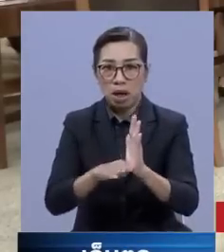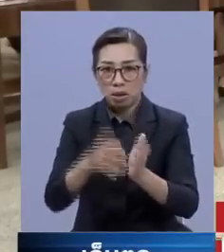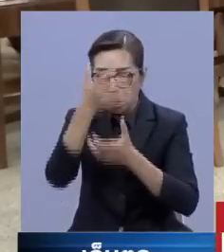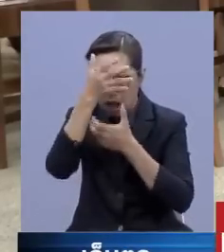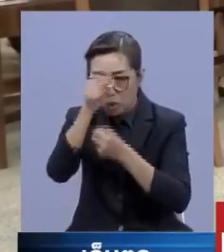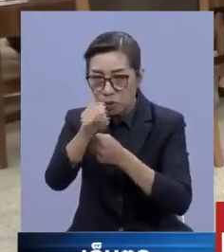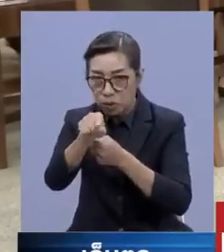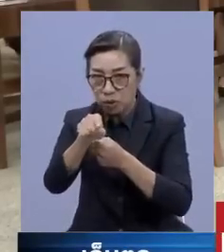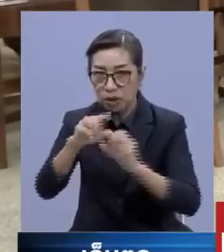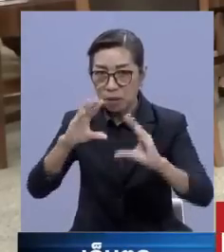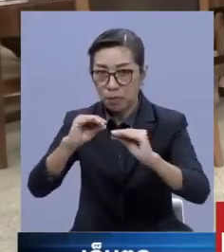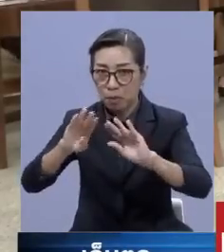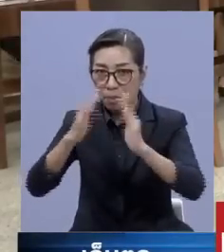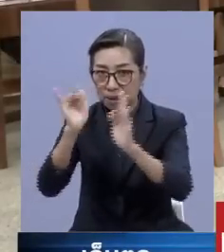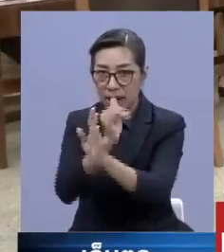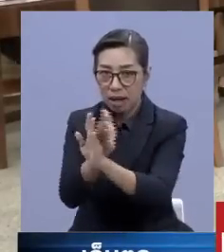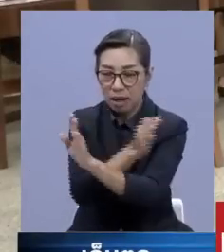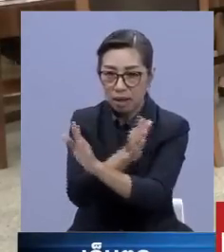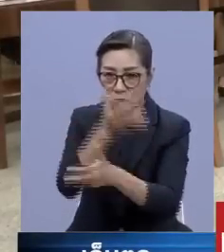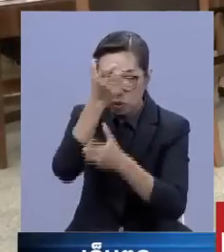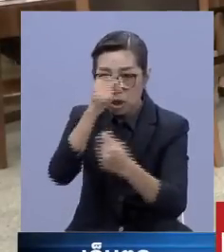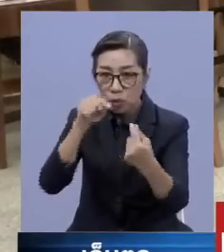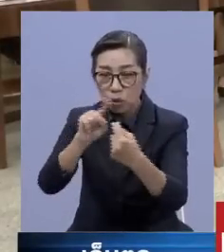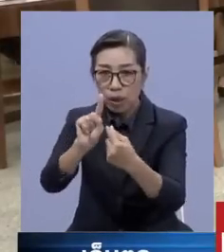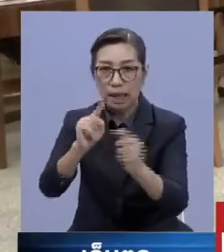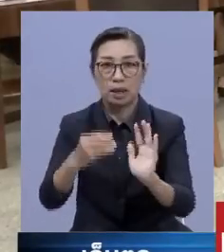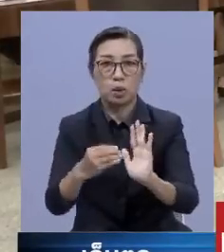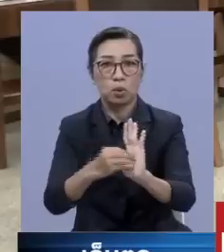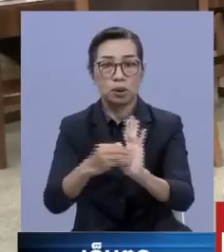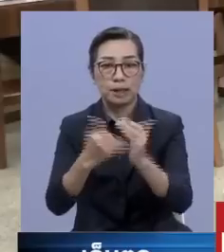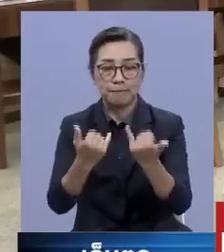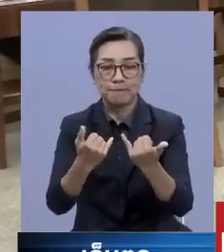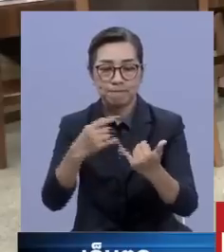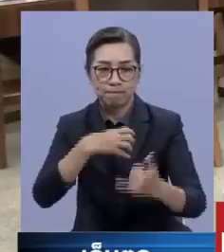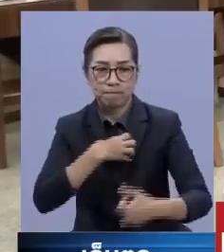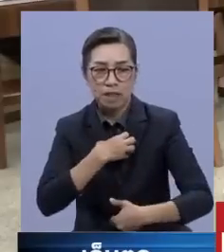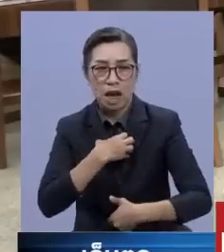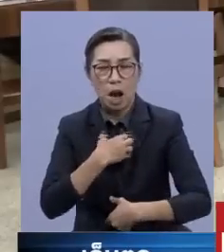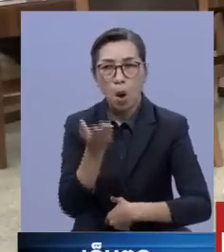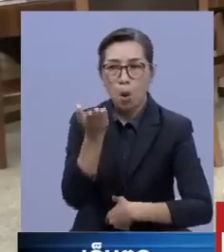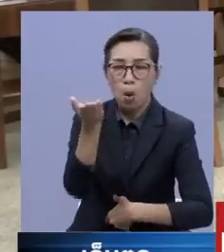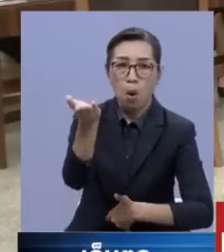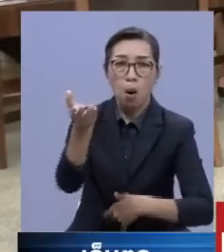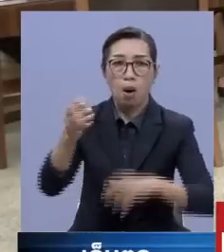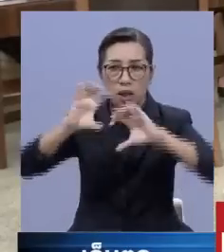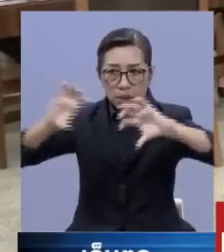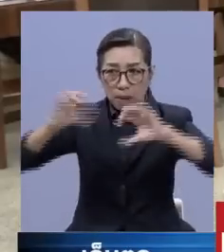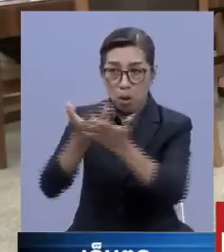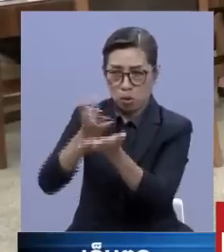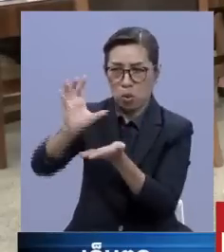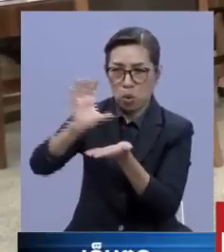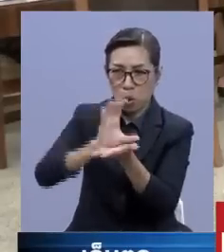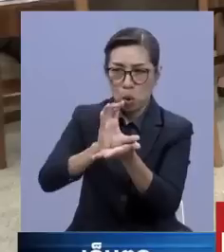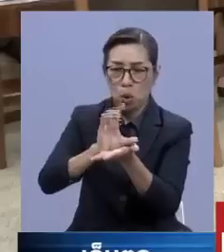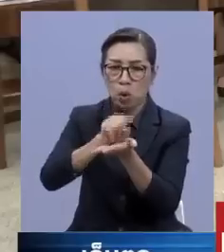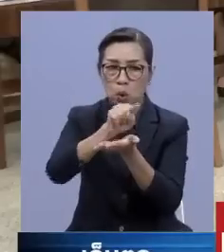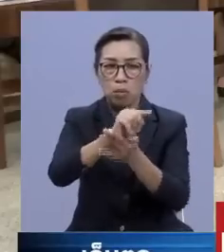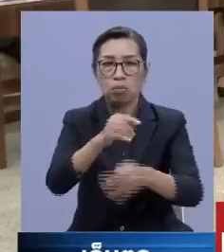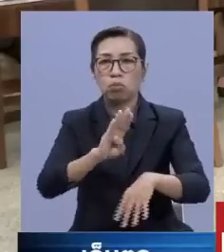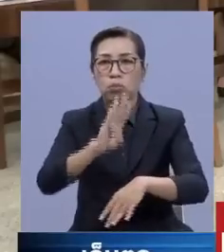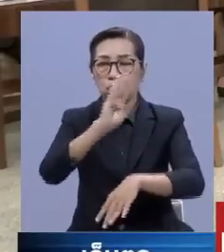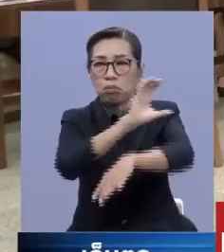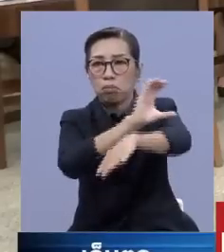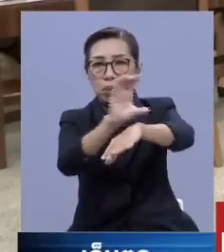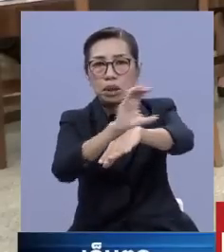งแต่ก่อนที่จะมีการเปิดประชุมเลยคือการที่กรุงเทพมหานครจะเสนอของบในการที่จะนำไปใช้หนี้ให้กับ BTS